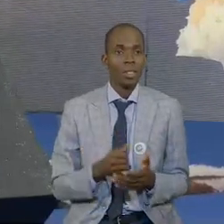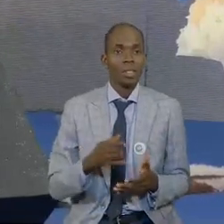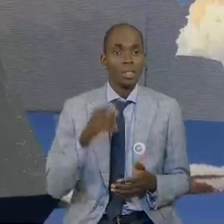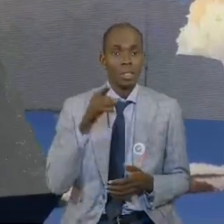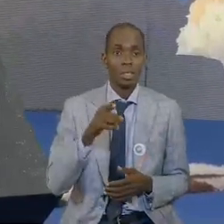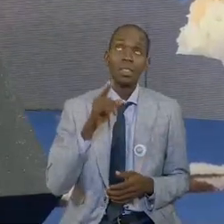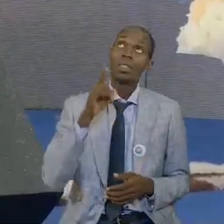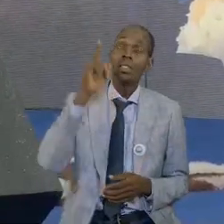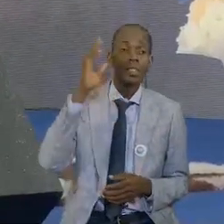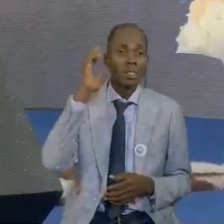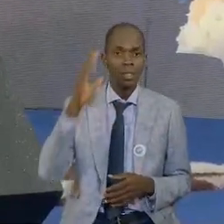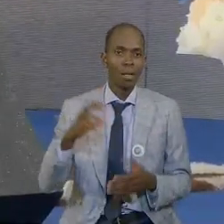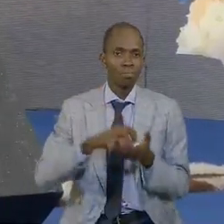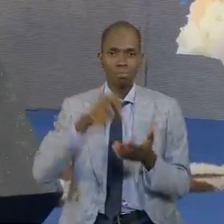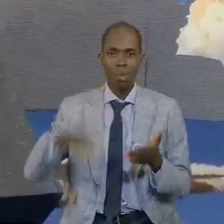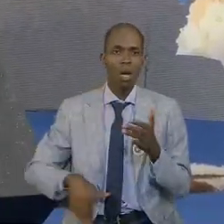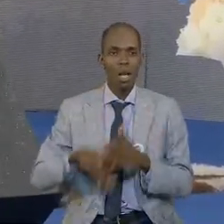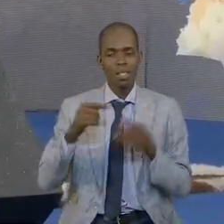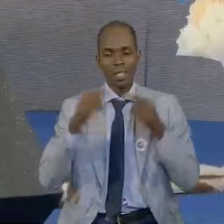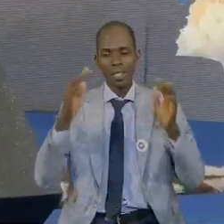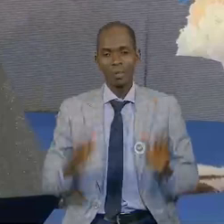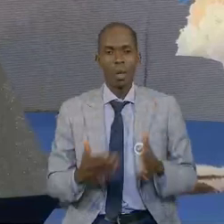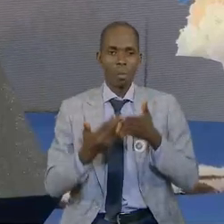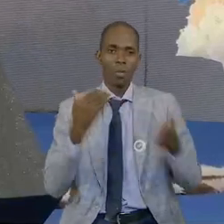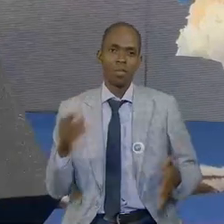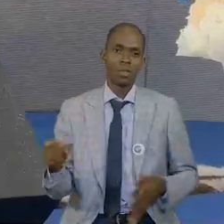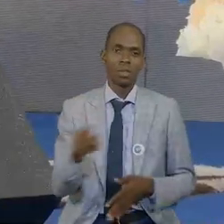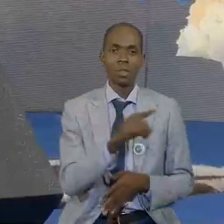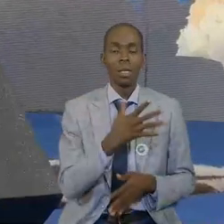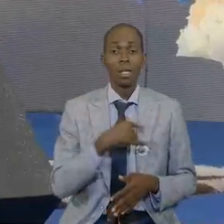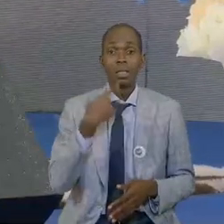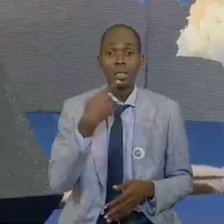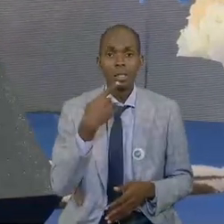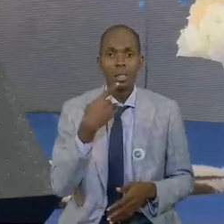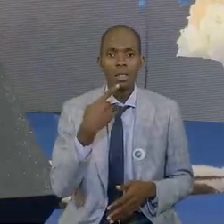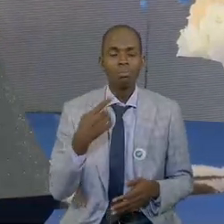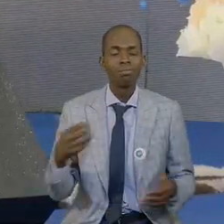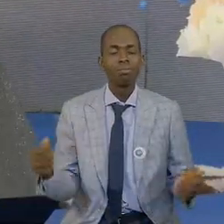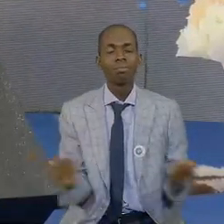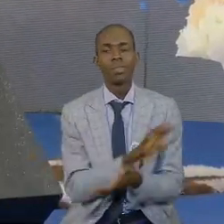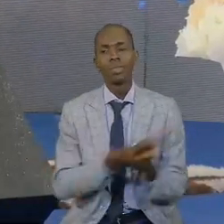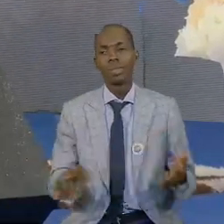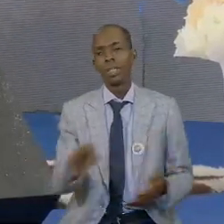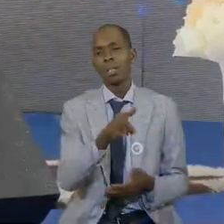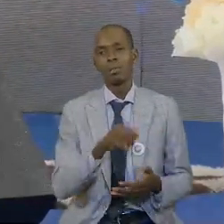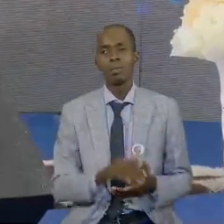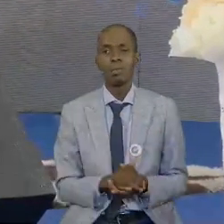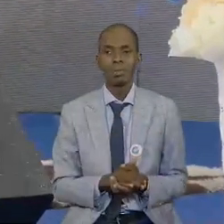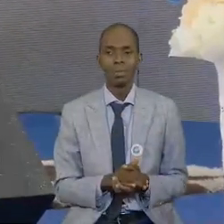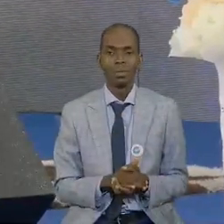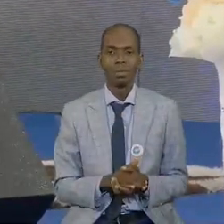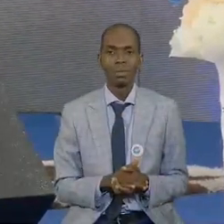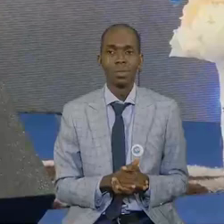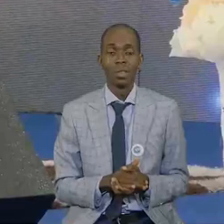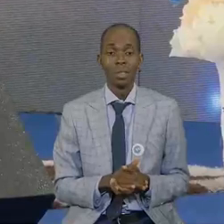enemy from before thee. Et devant toi il a chassé l'ennemi. And shall say, destroy them. Et il a dit, extermine. Will